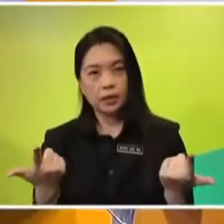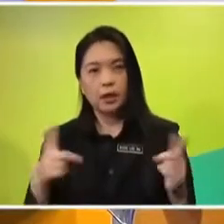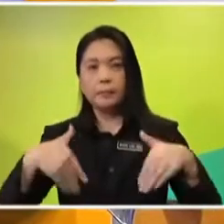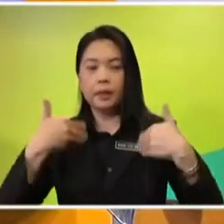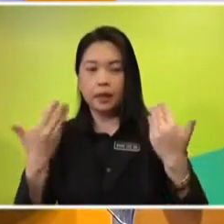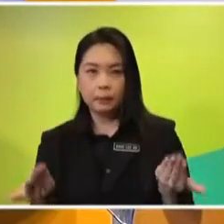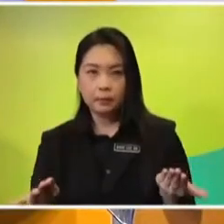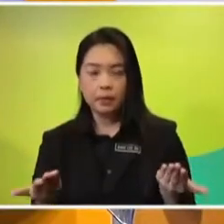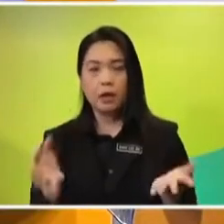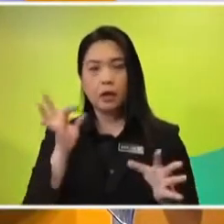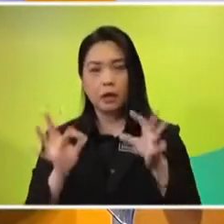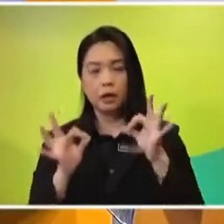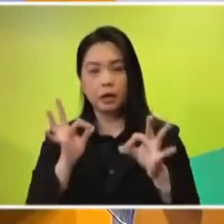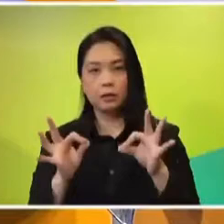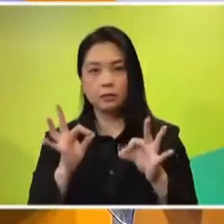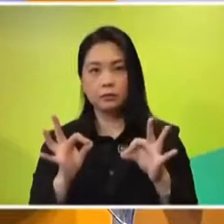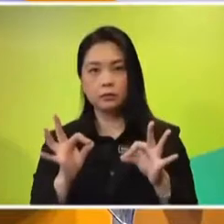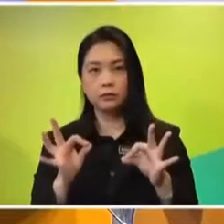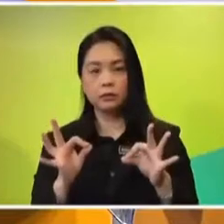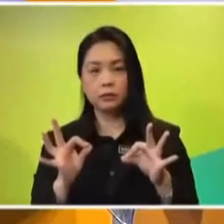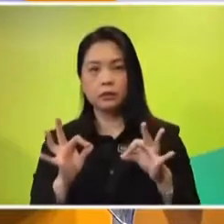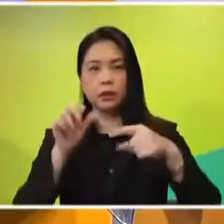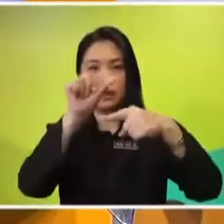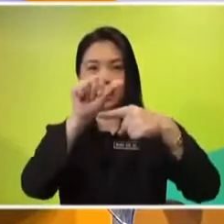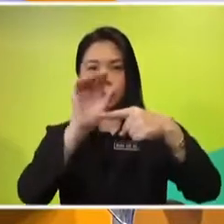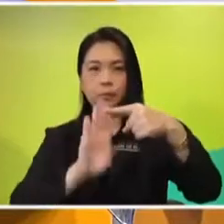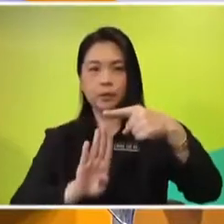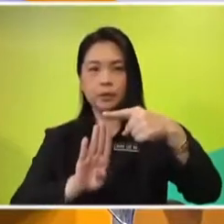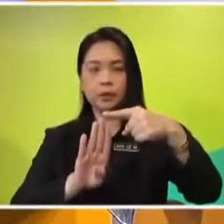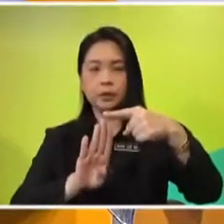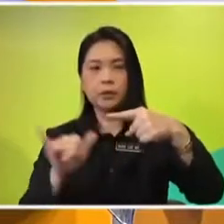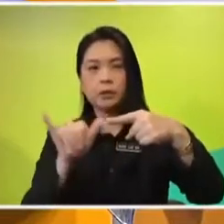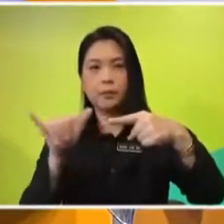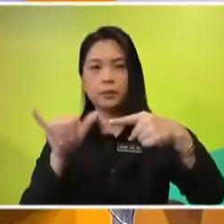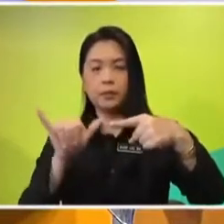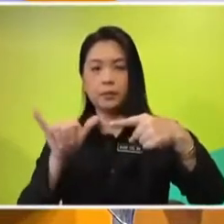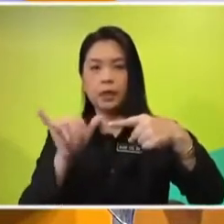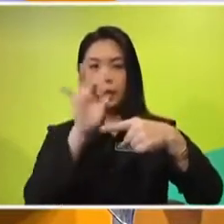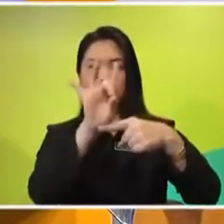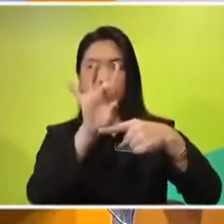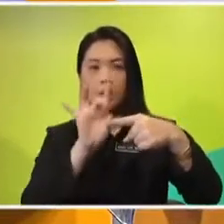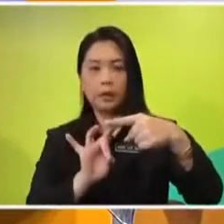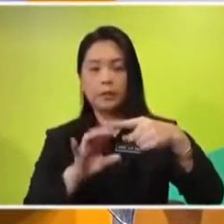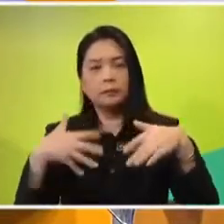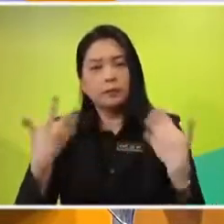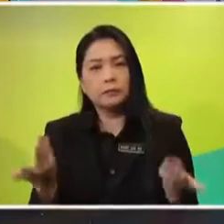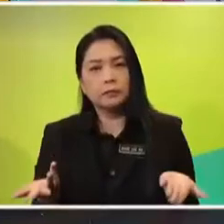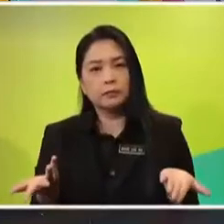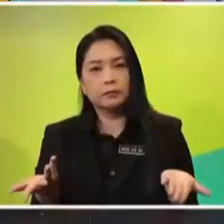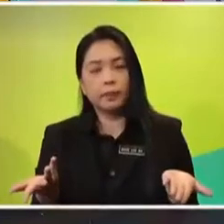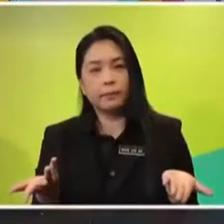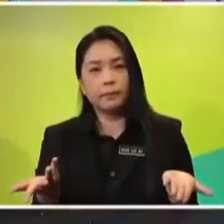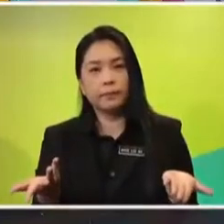kalau penyebut dan pengangka pengangka dan penyebutnya sama? Contoh 8/8. Macam mana cikgu? Macam mana